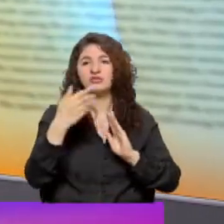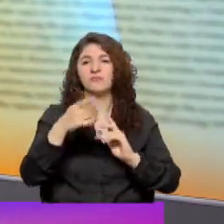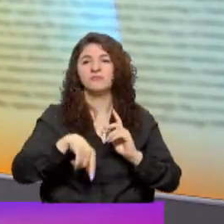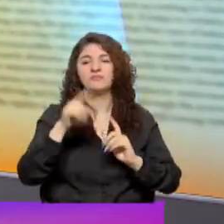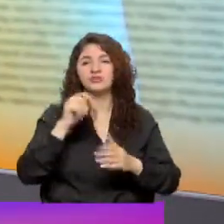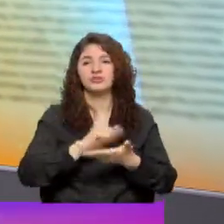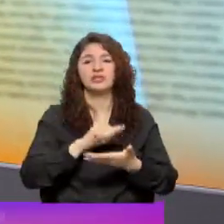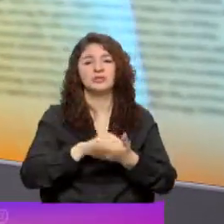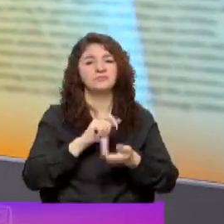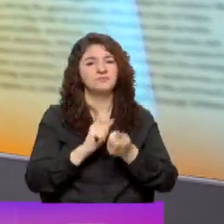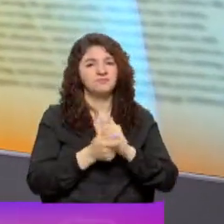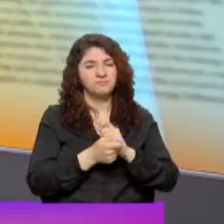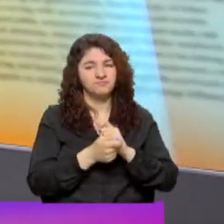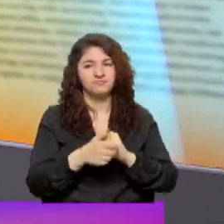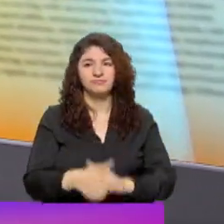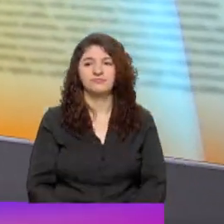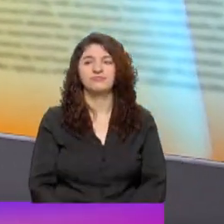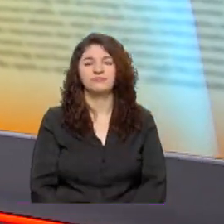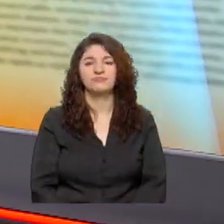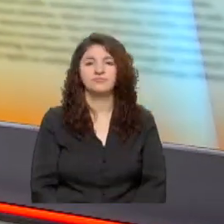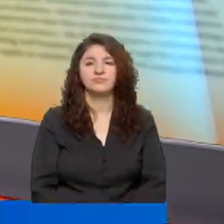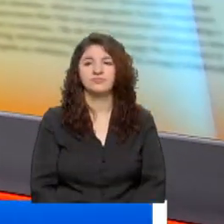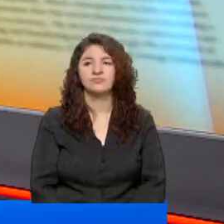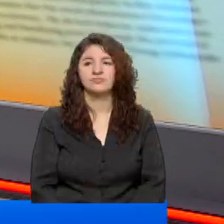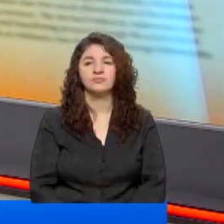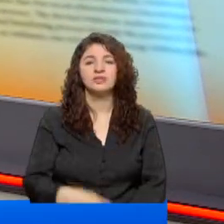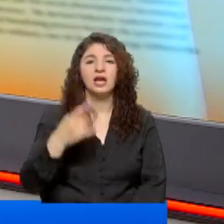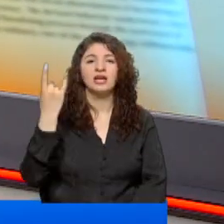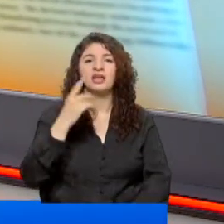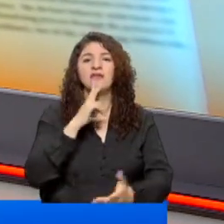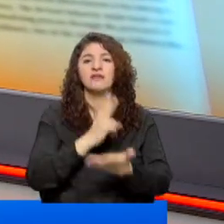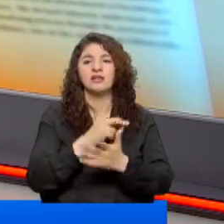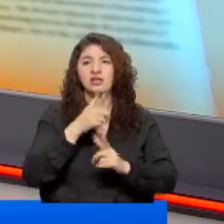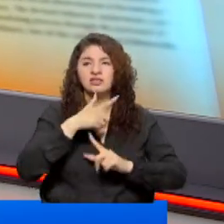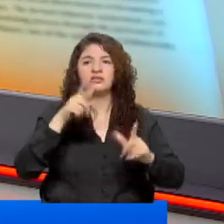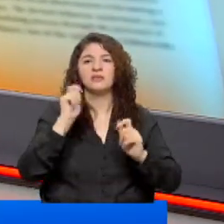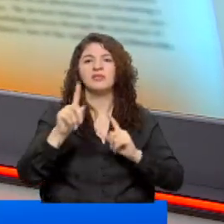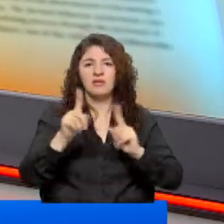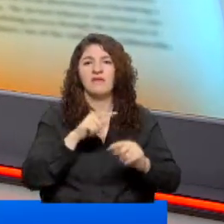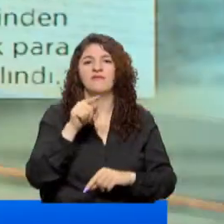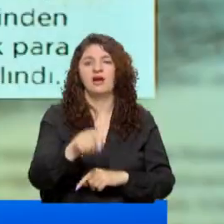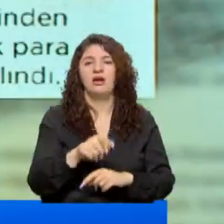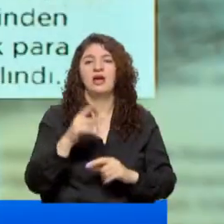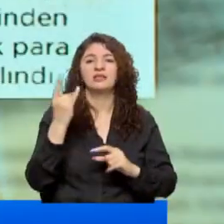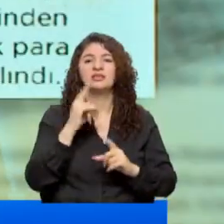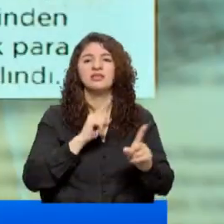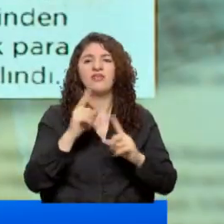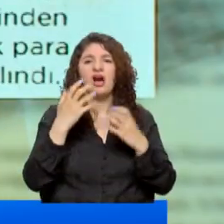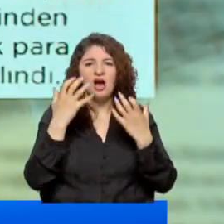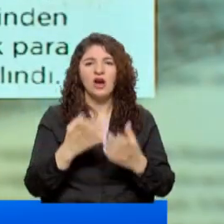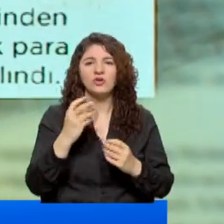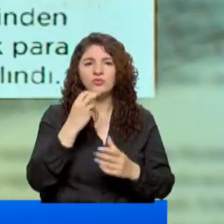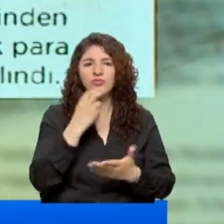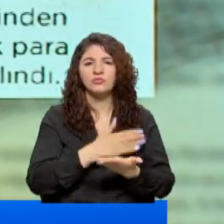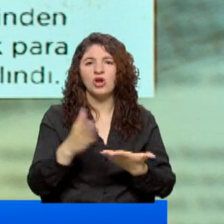hemen sonra Birgün Gazetesi'ne geçiyoruz bu gizli kararla ses çıkaran adava gezi davası